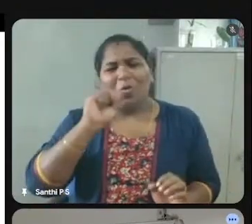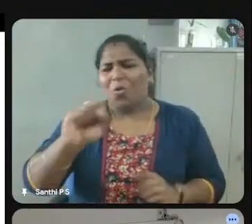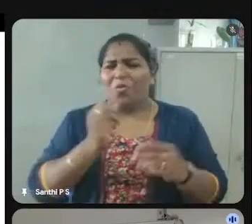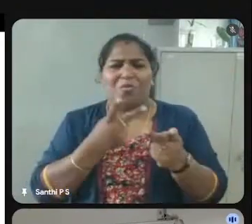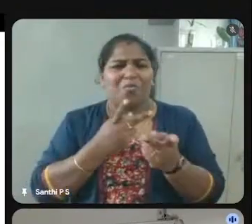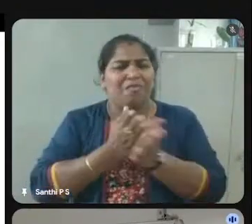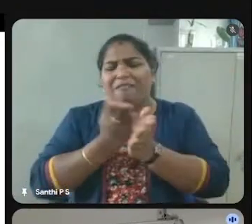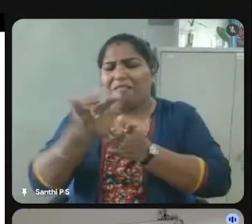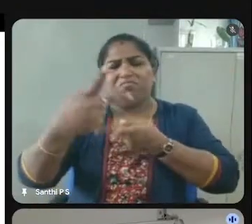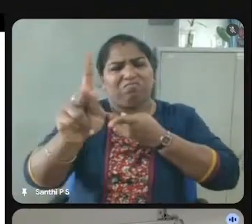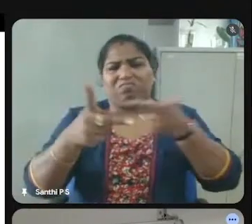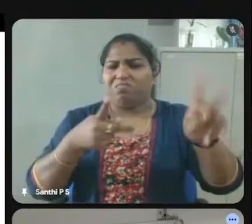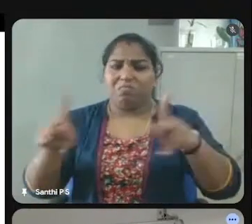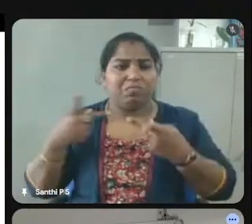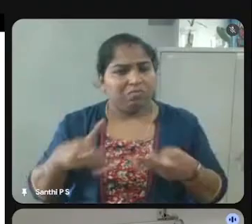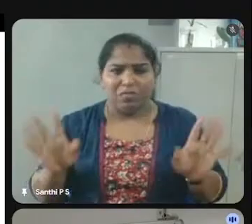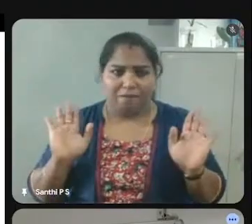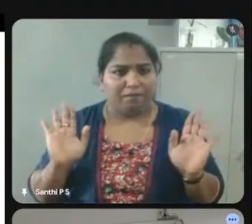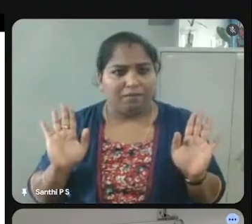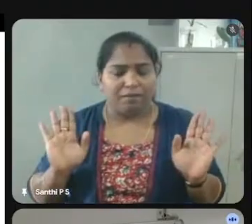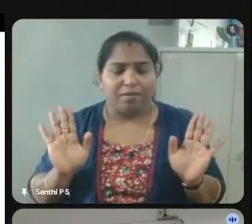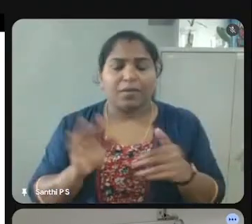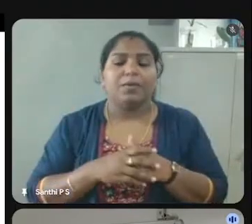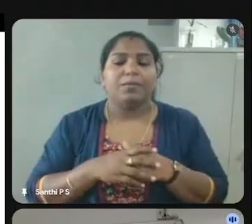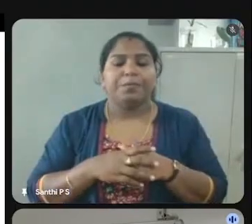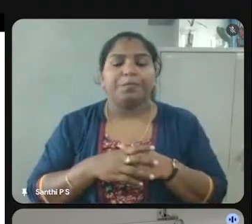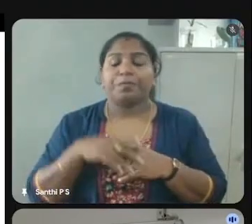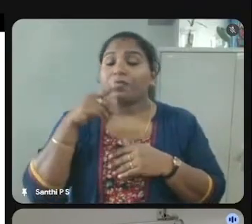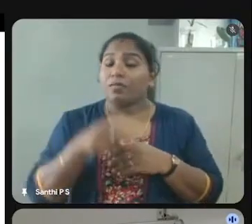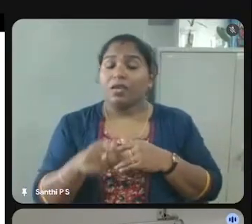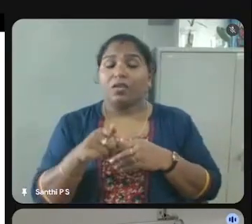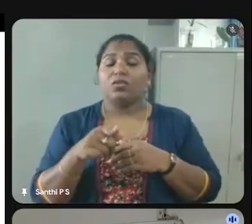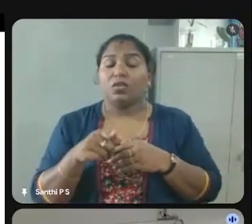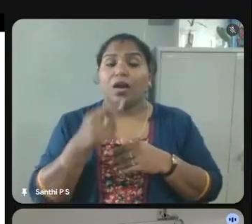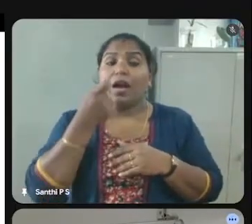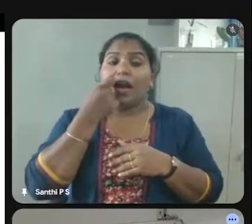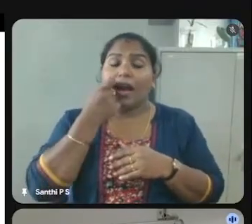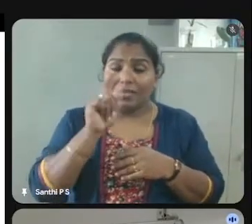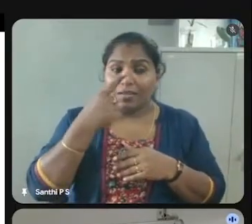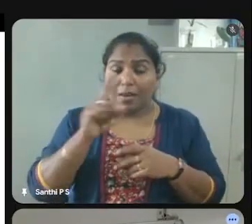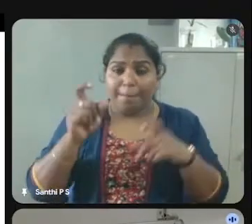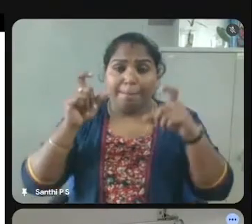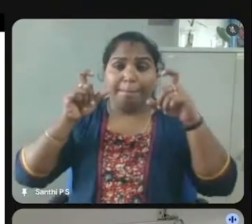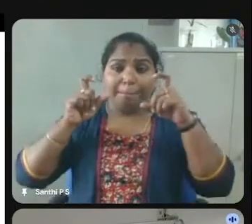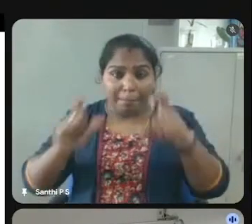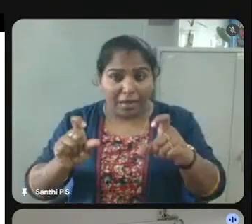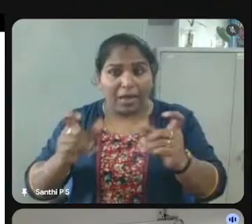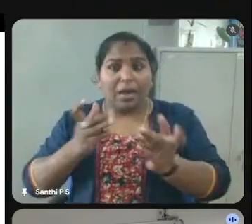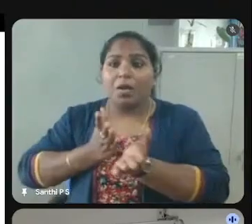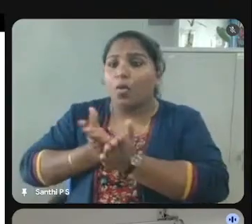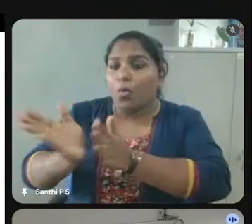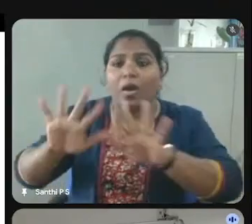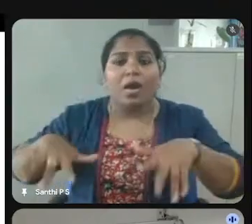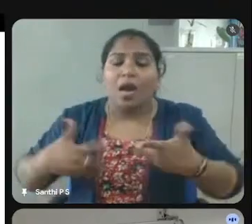രക്ഷാകർതൃത്വം, അതായത് പേരന്റിങ് ചെയ്യുന്നത്. അപ്പോ ഈ പേരന്റിങ് സ്റ്റൈല് എങ്ങനെയാണ് എന്നുള്ളതിനെ ആശ്രയിച്ചിരിക്കും നമ്മുടെ